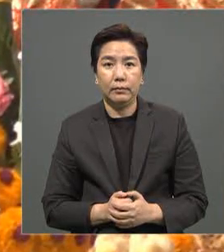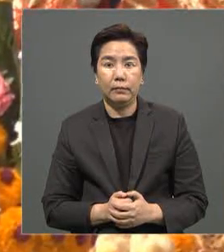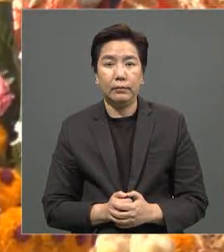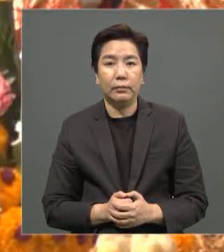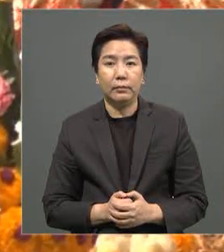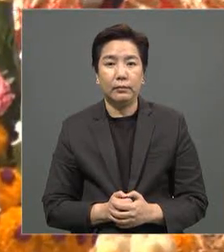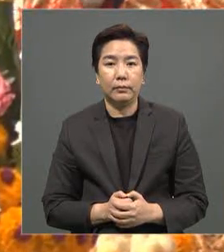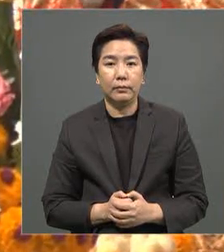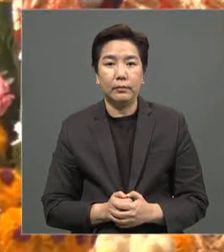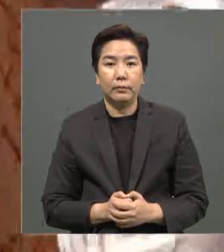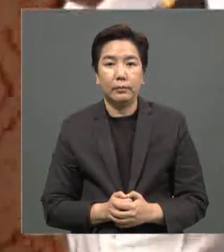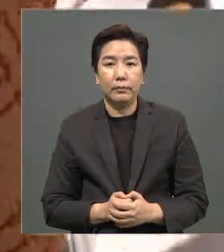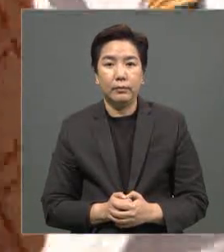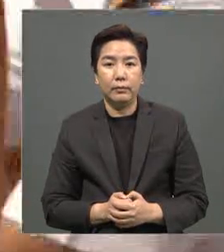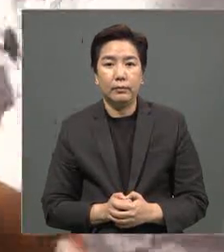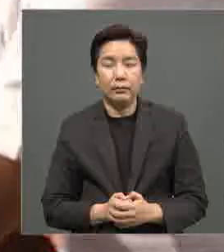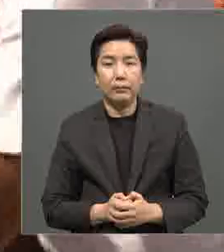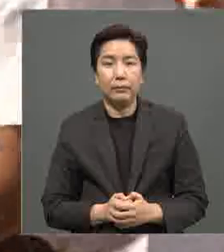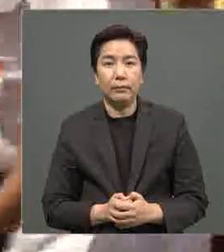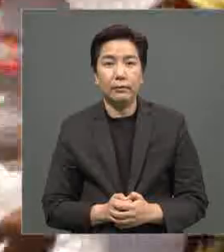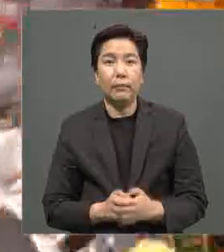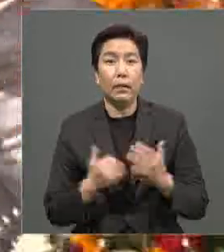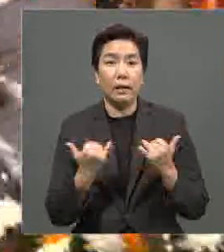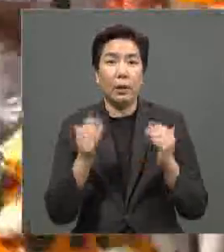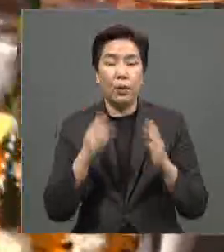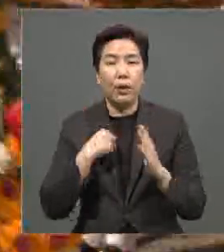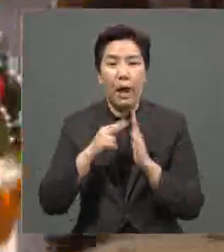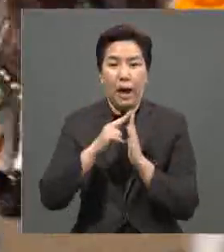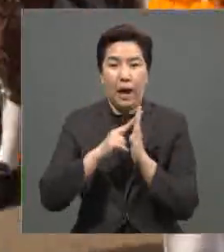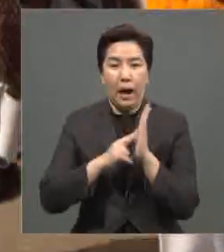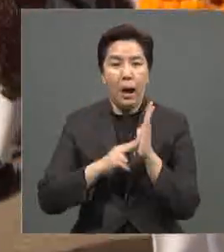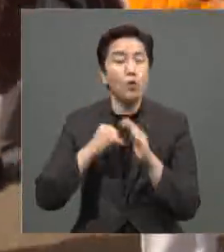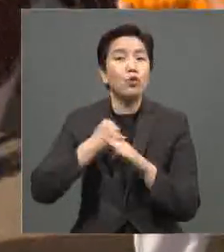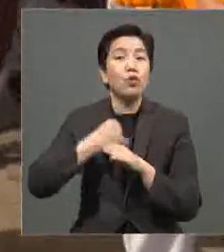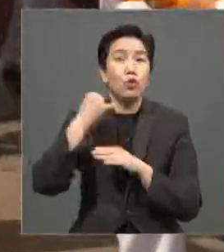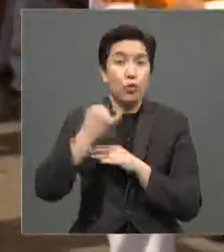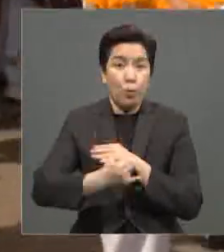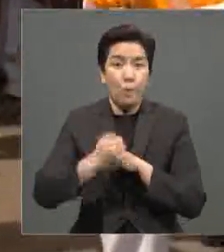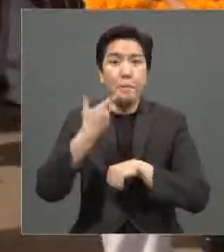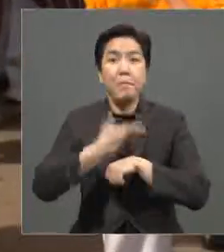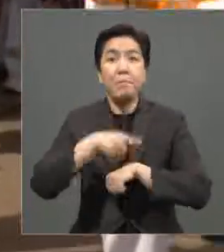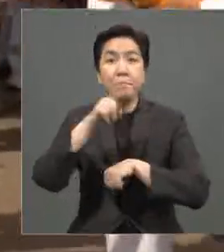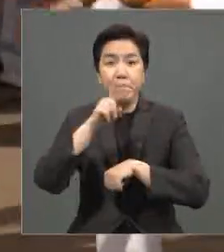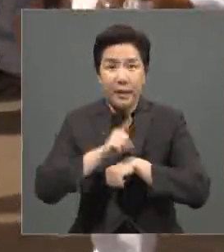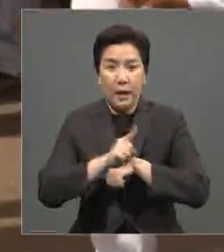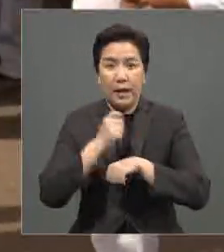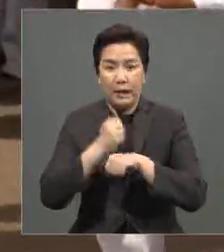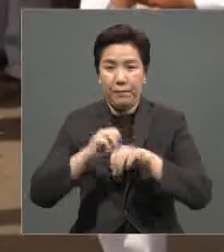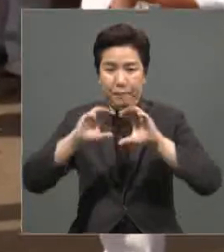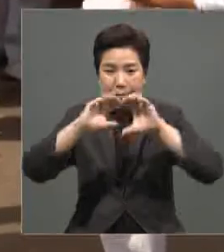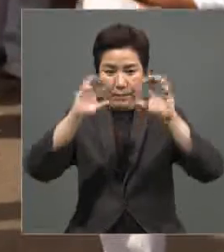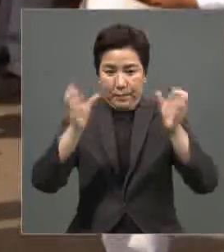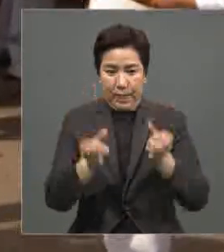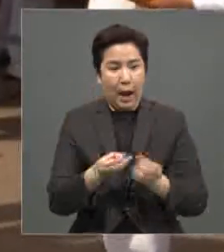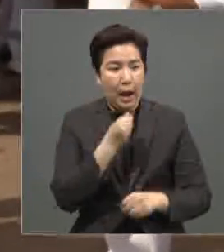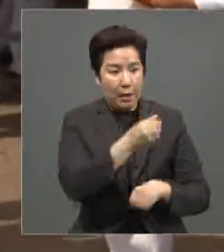อให้เจริญชนมายุคสิ่งกันจุนครับ เมื่อพนักงานอ่านองค์การจบประธานในพิธีได้มอบพวงมาลัยให้กับผู้ควบคุมเรือพระที่